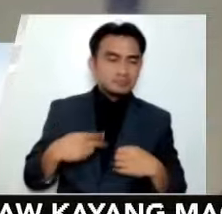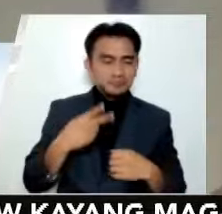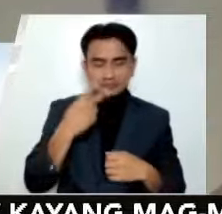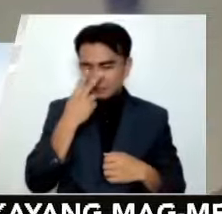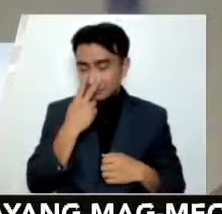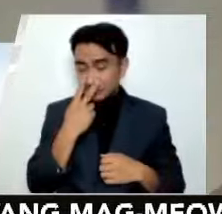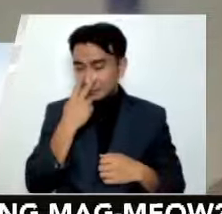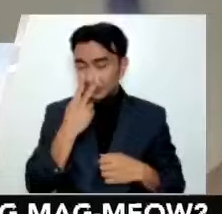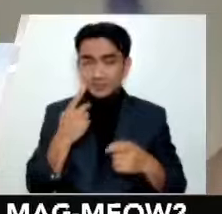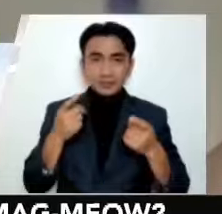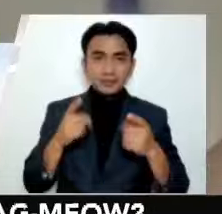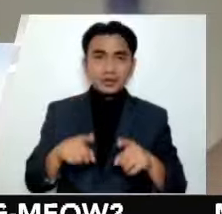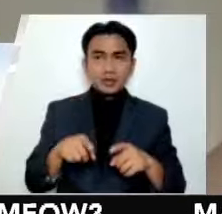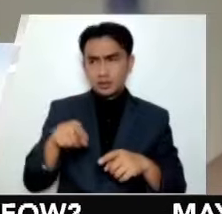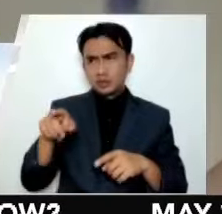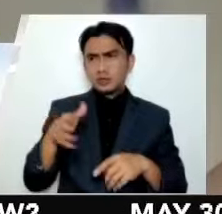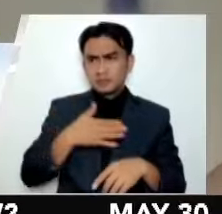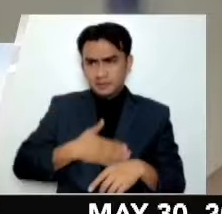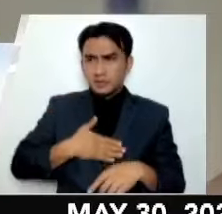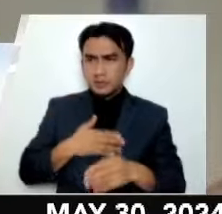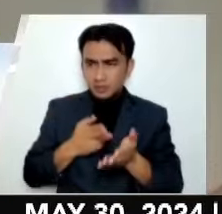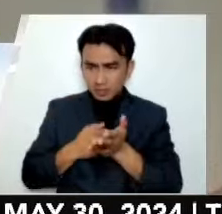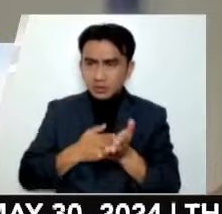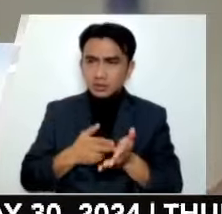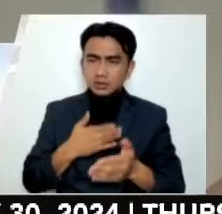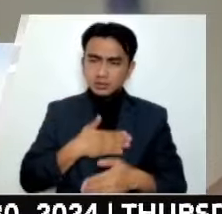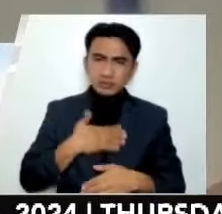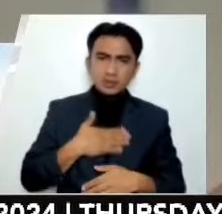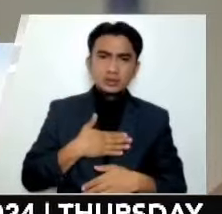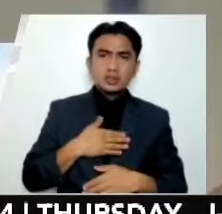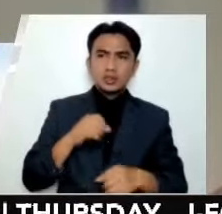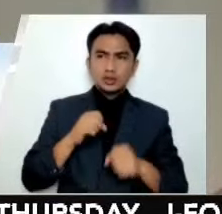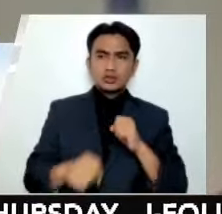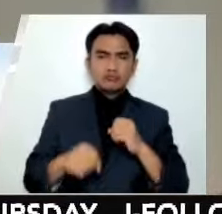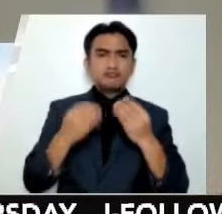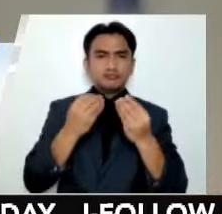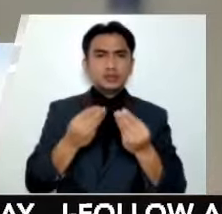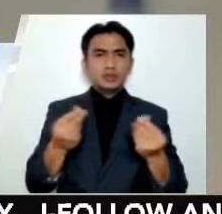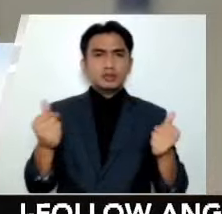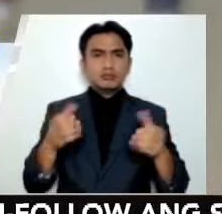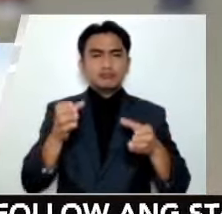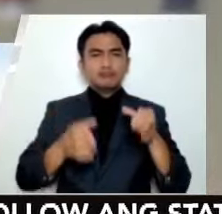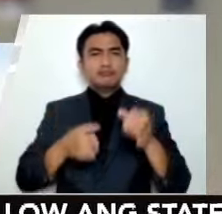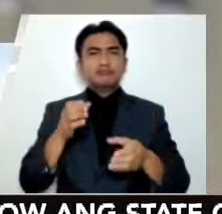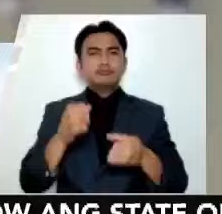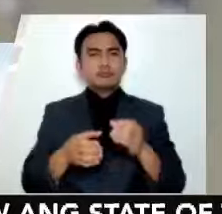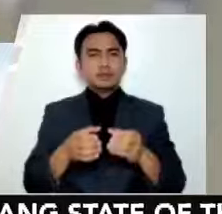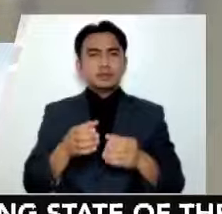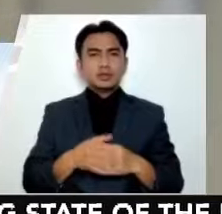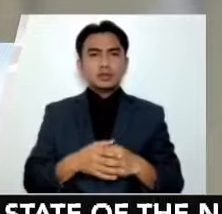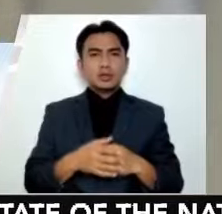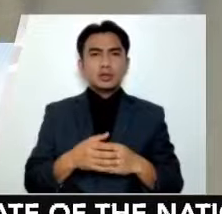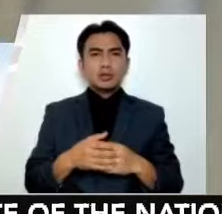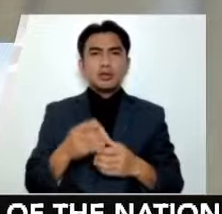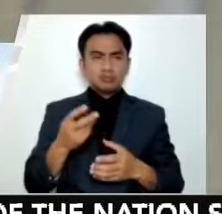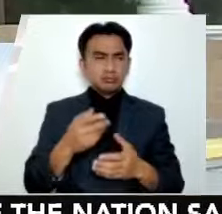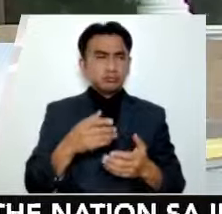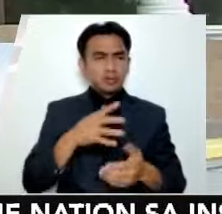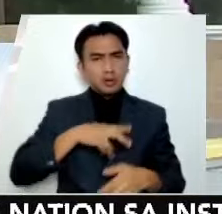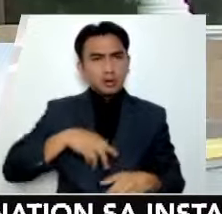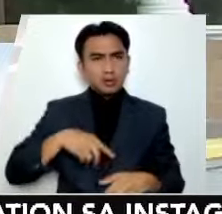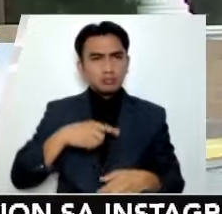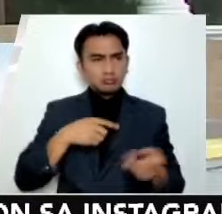Umamin na kayo. At para malutas ng kaso, madam, tahimik na rin yung buhay ng kapatid